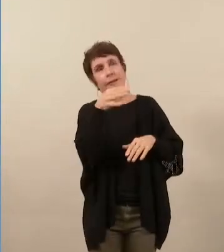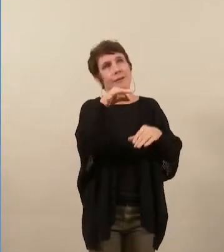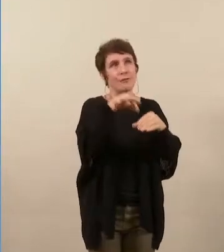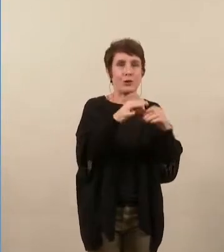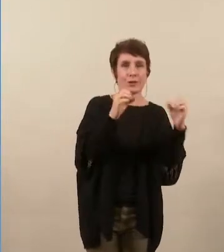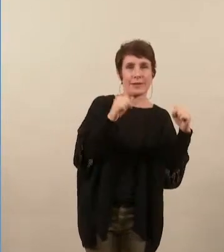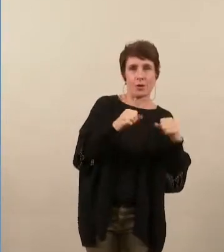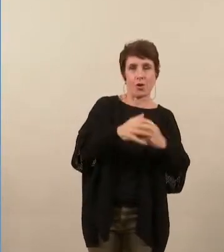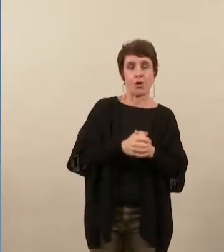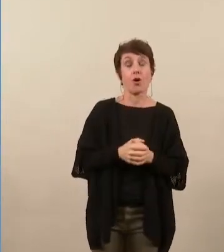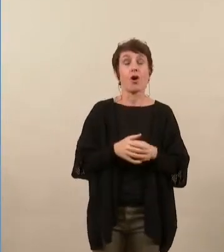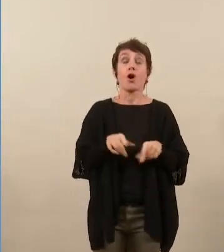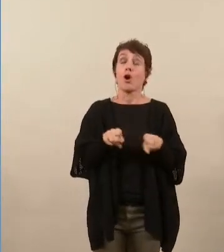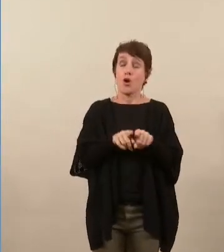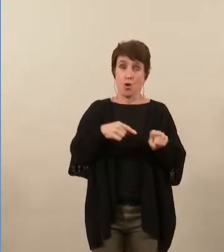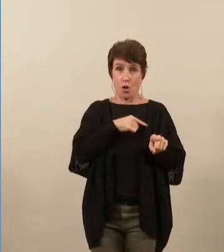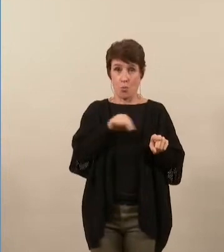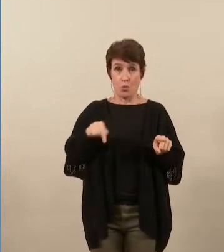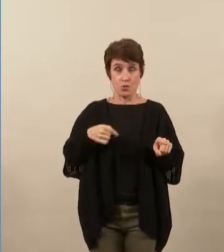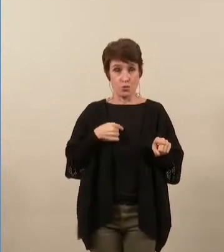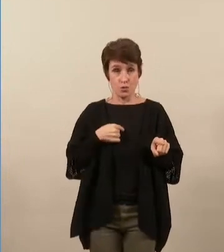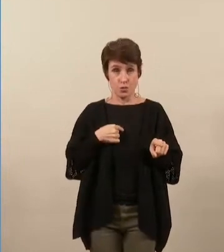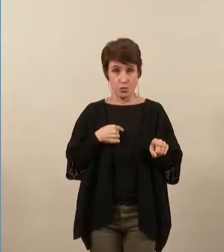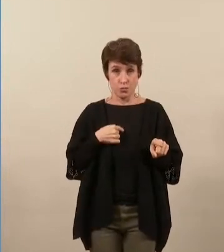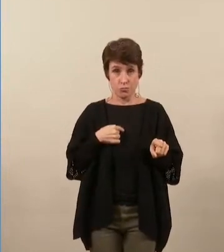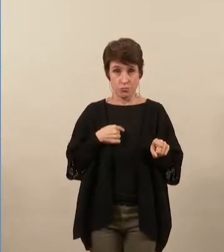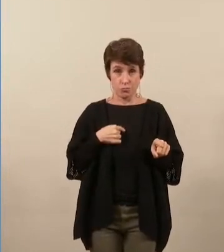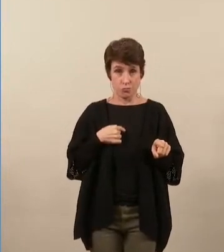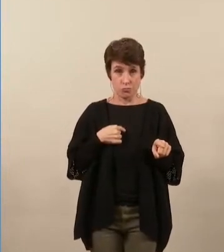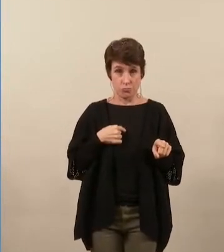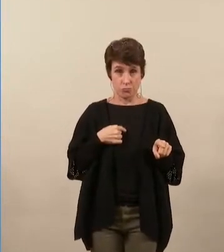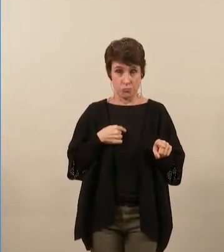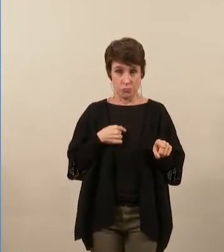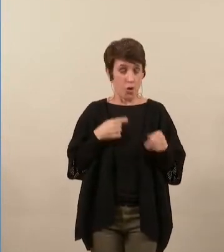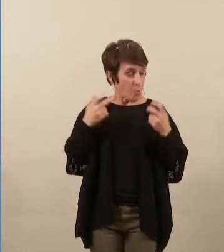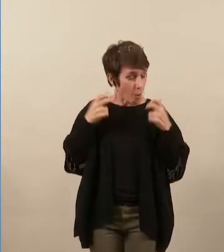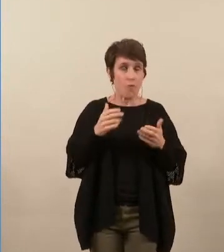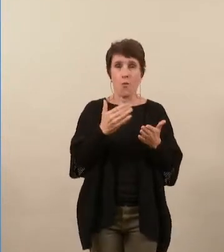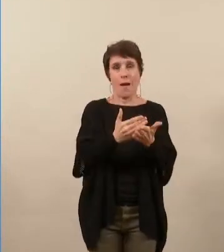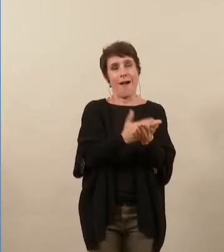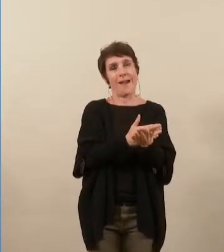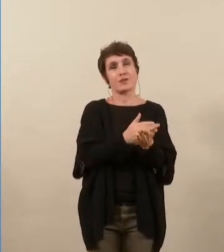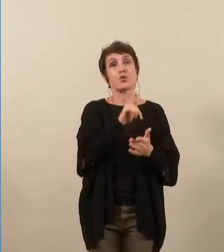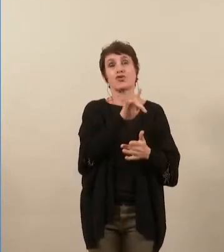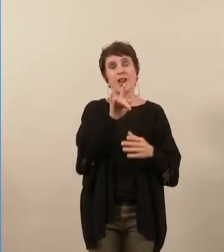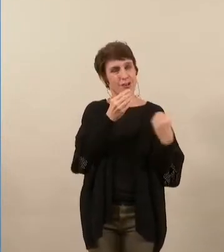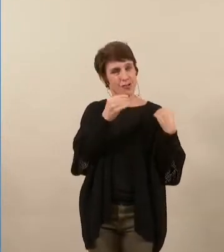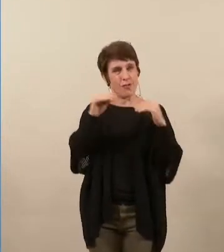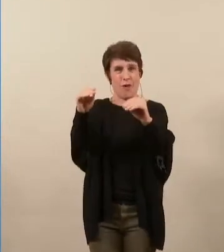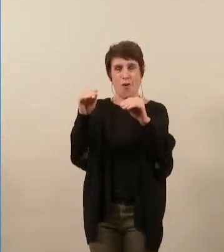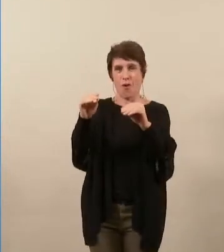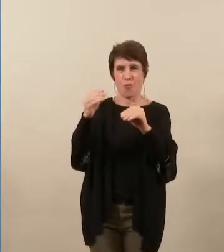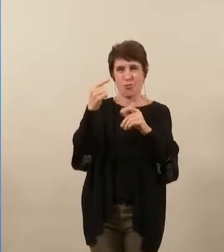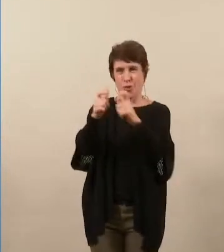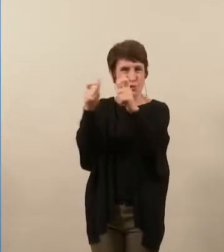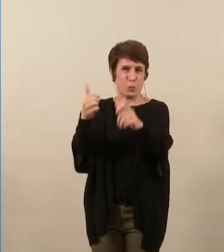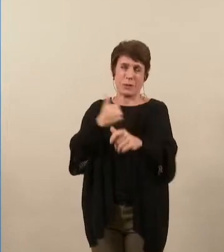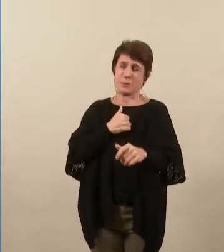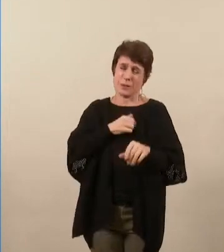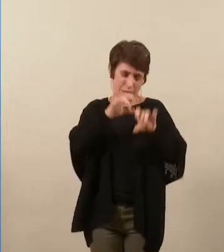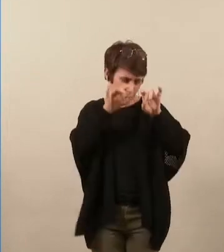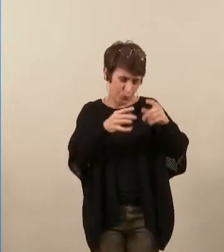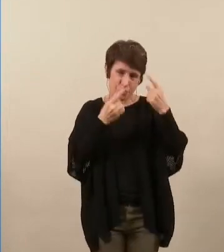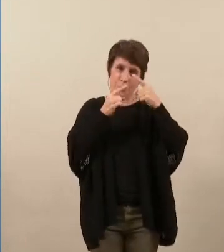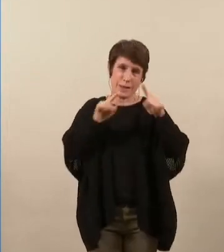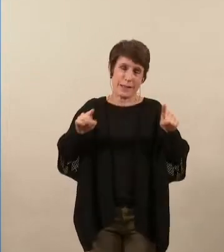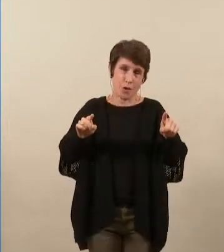comme nous sommes unanimes dans notre opposition à la braderie de Grenoble Habitat à un opérateur privé. Mais nous